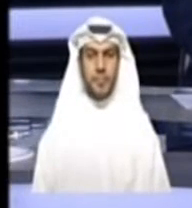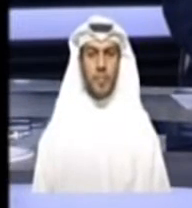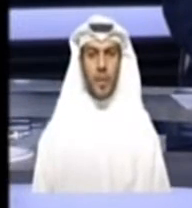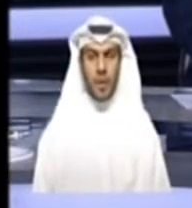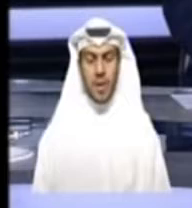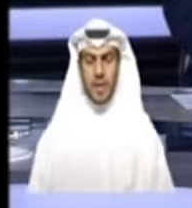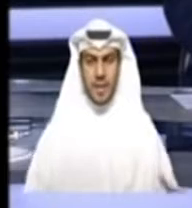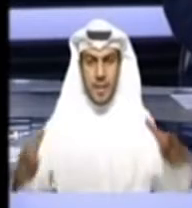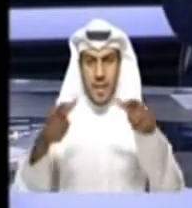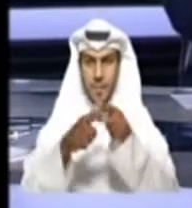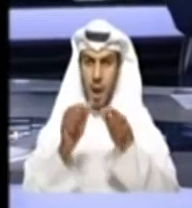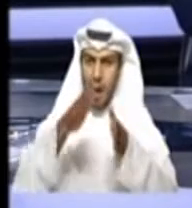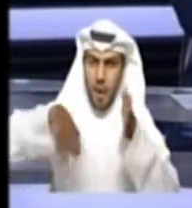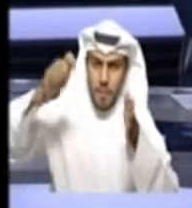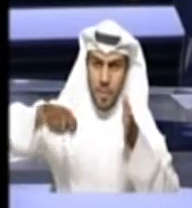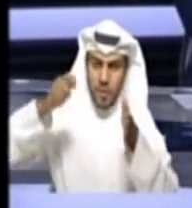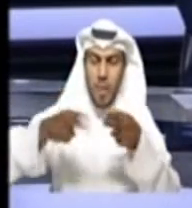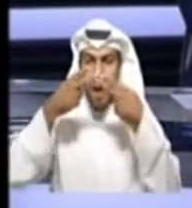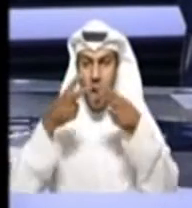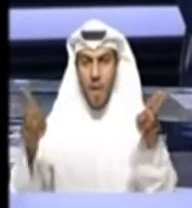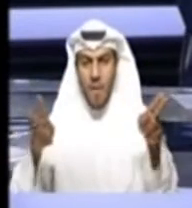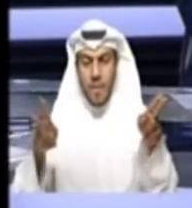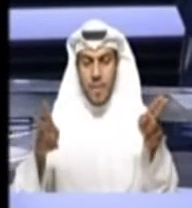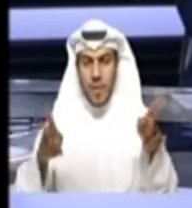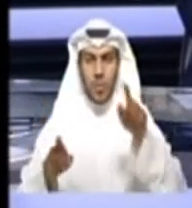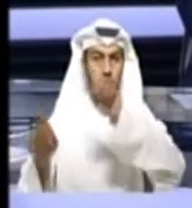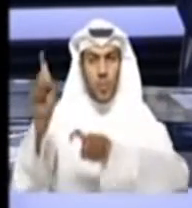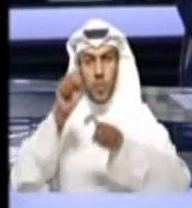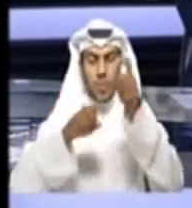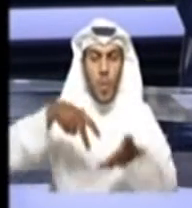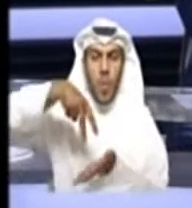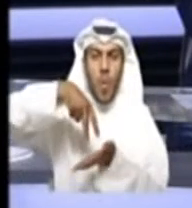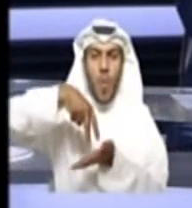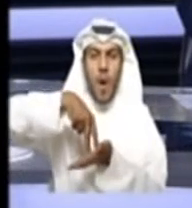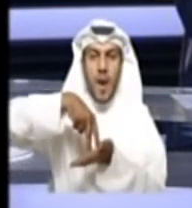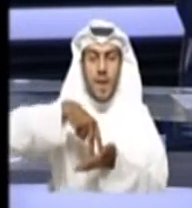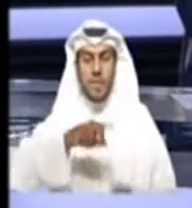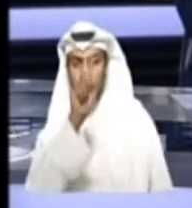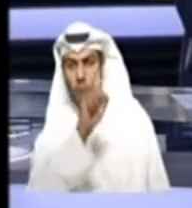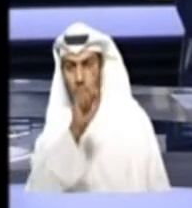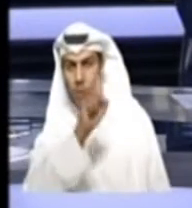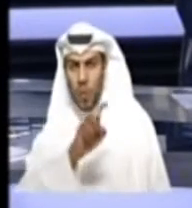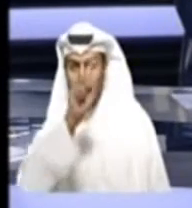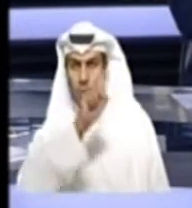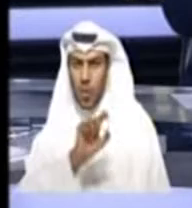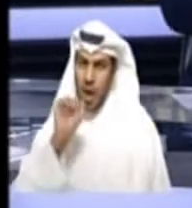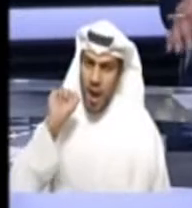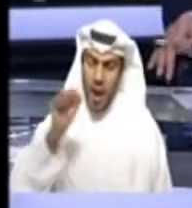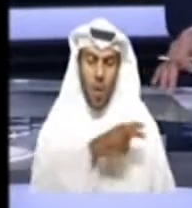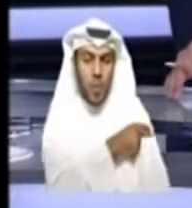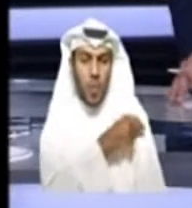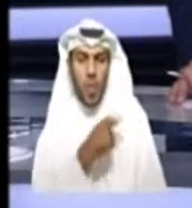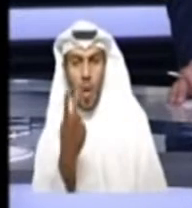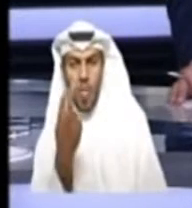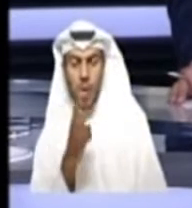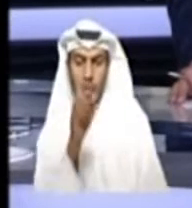شهدت الجلسة الافتتاحية لمجلس الأمة مناقشة الاستجواب المقدم من النائبين رياض العدساني وعبد الكريم الكندري إلى وزير